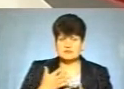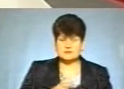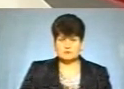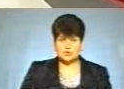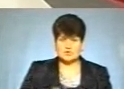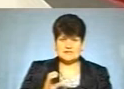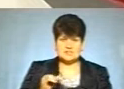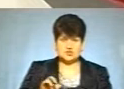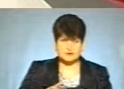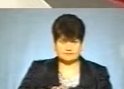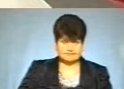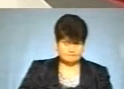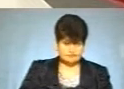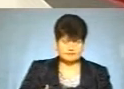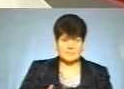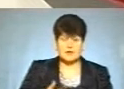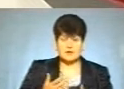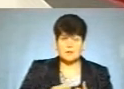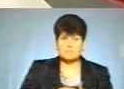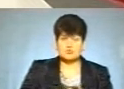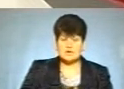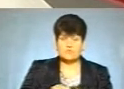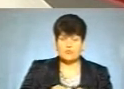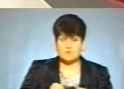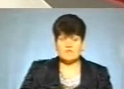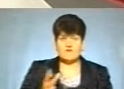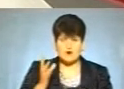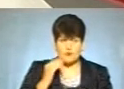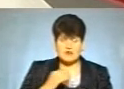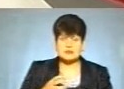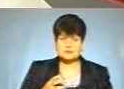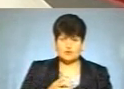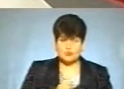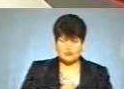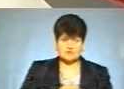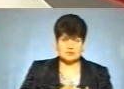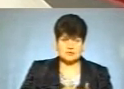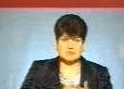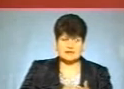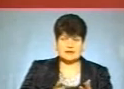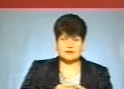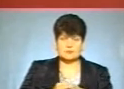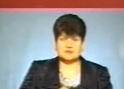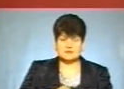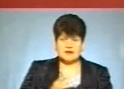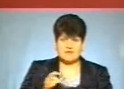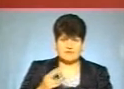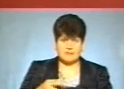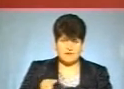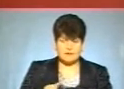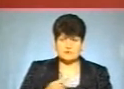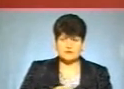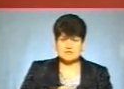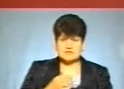після січня, правильно? Це вже так, але бюджет. Власне, бюджет формувався із врахуванням скороченої граничної чисельності працівників РДА. Про це повідомив